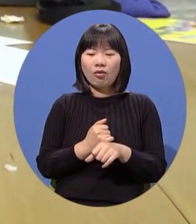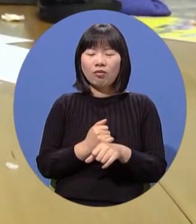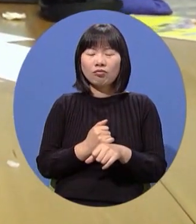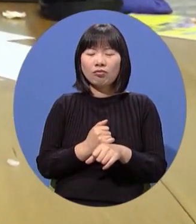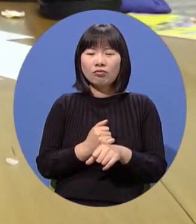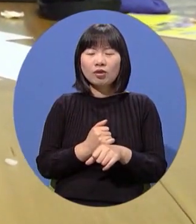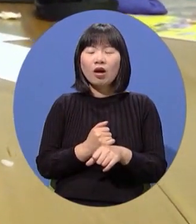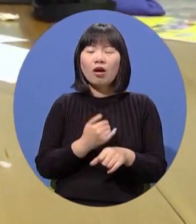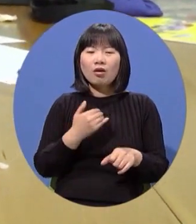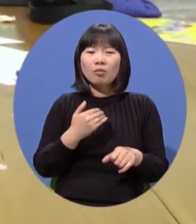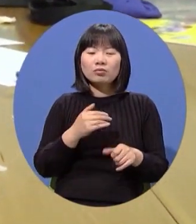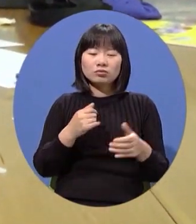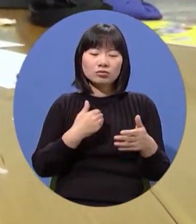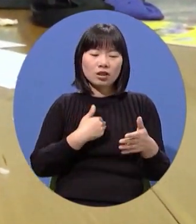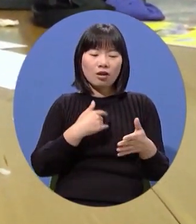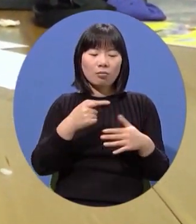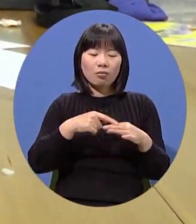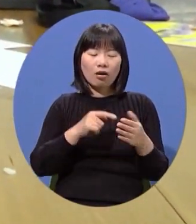안 왔어요?